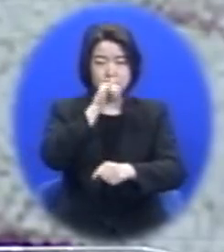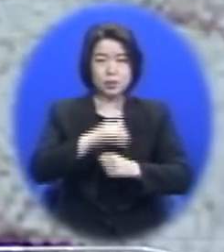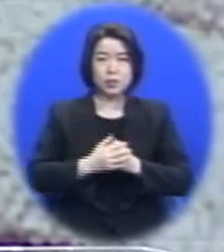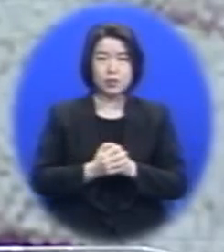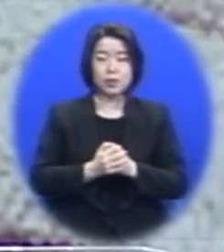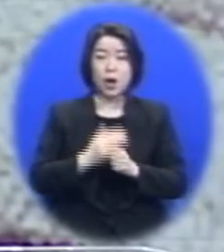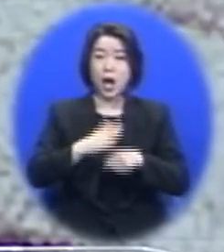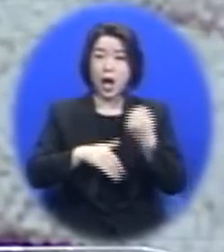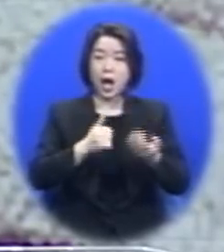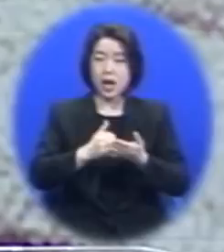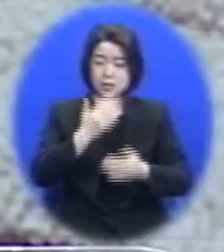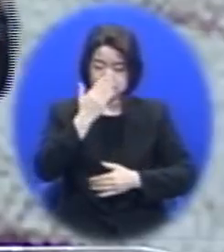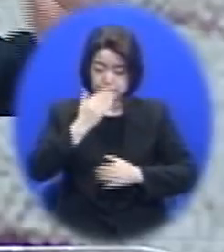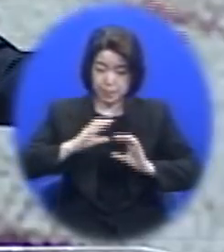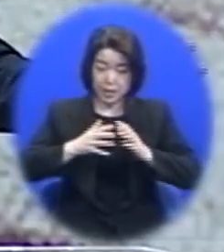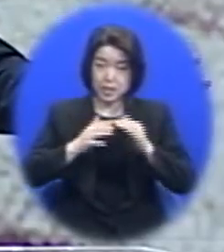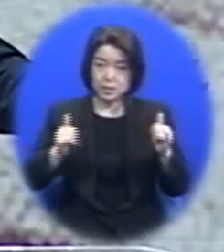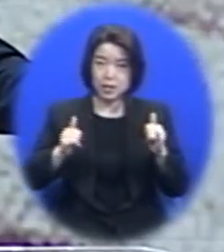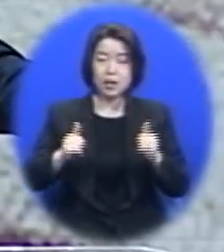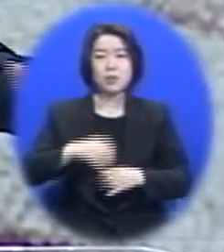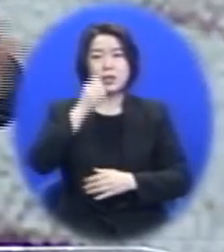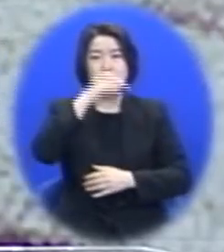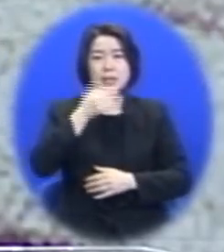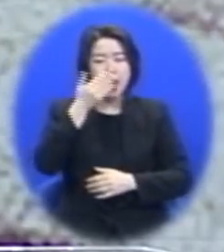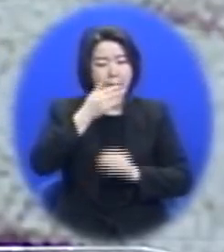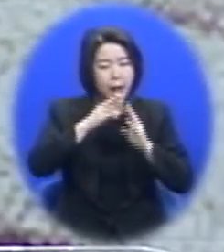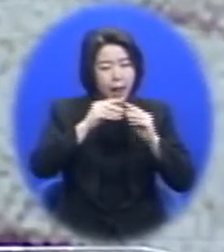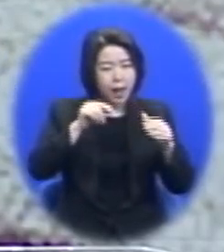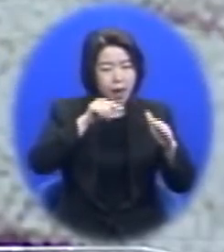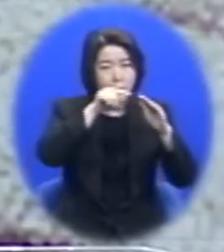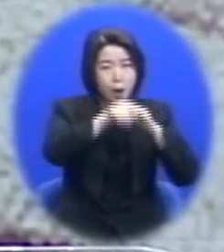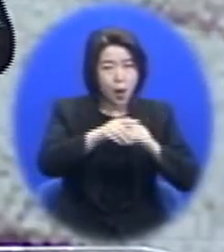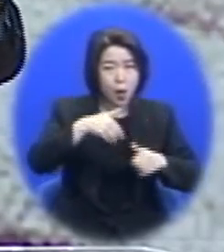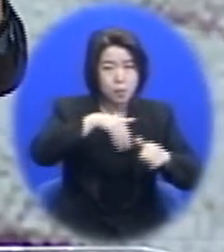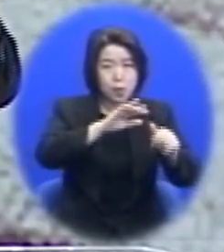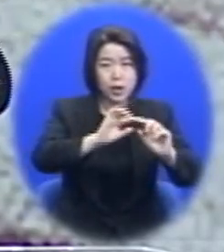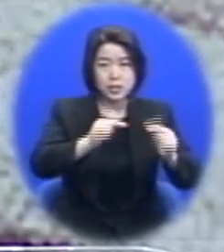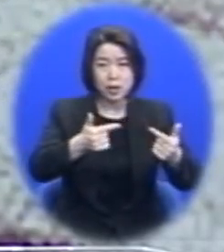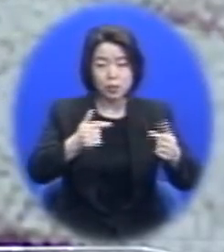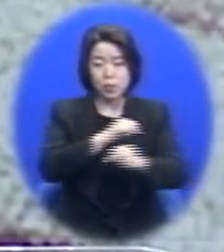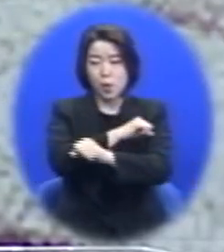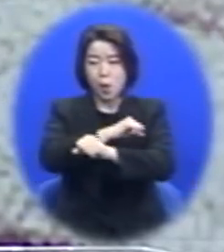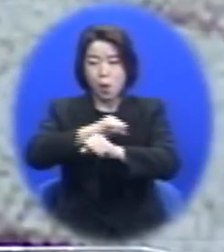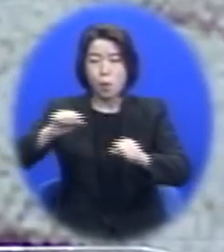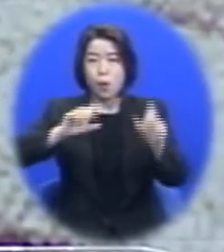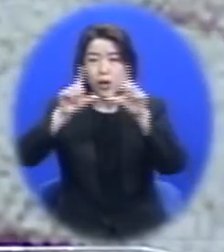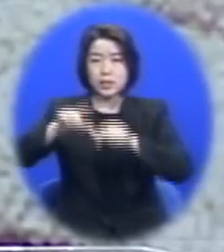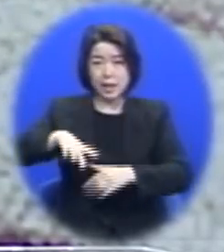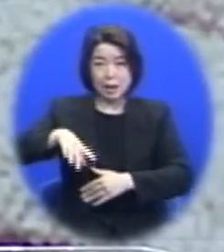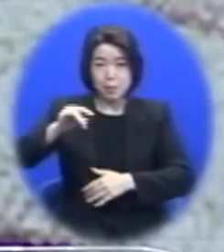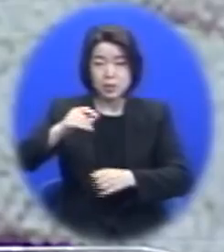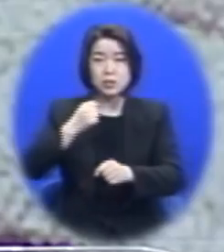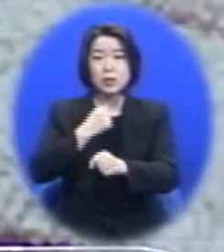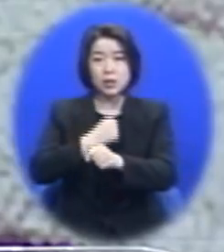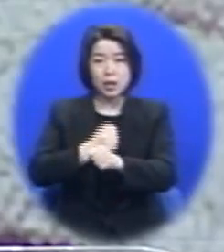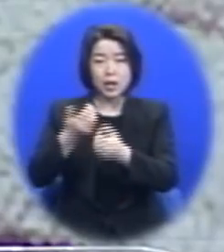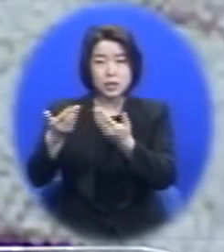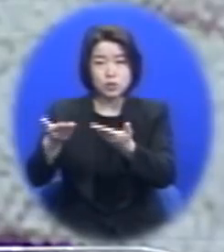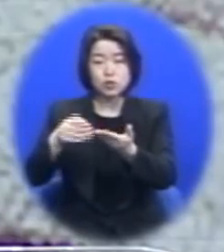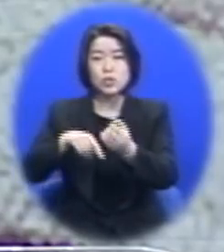하나님이 이스라엘 백성을 그냥 가나안 땅에 들어가지 않고 광야 생활을 하게 하신 것은 하나님의 이유가